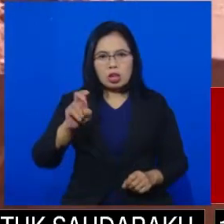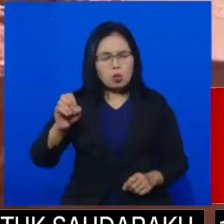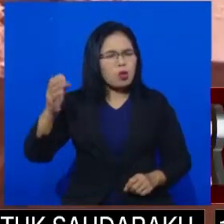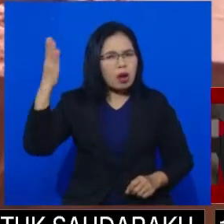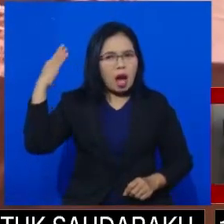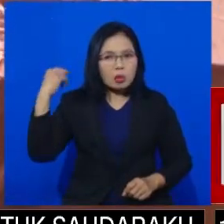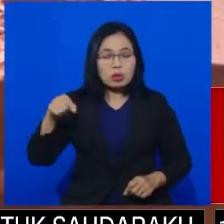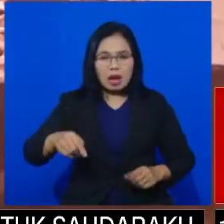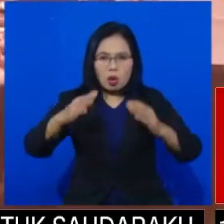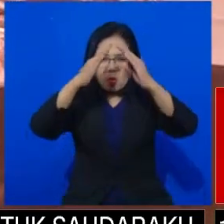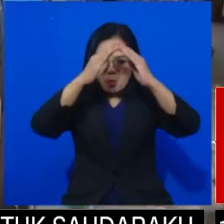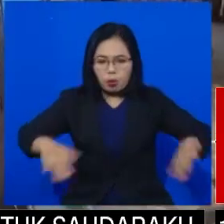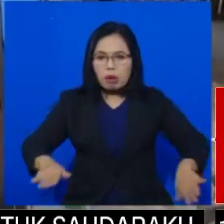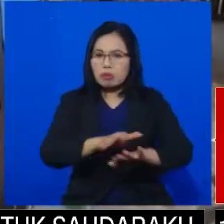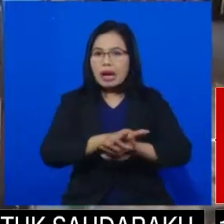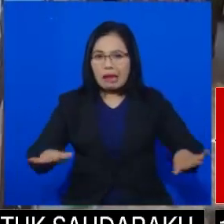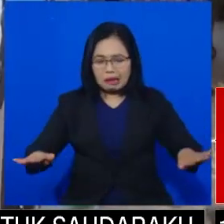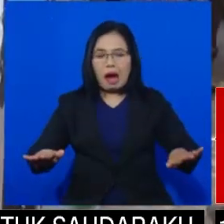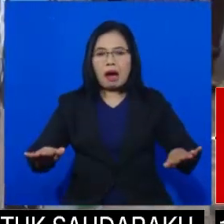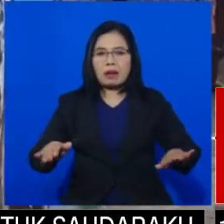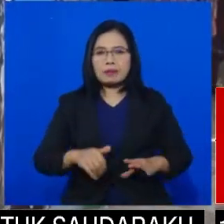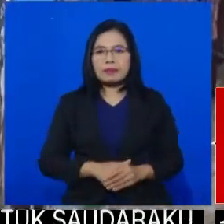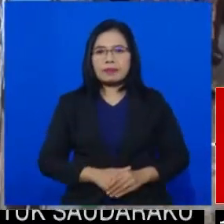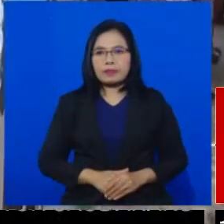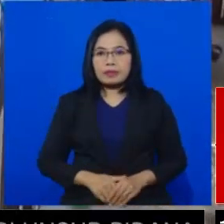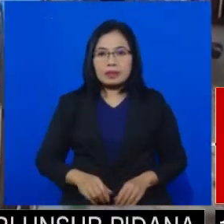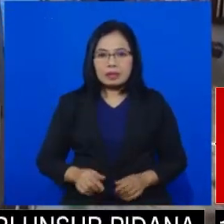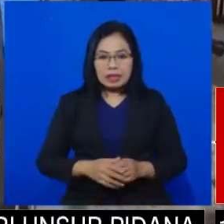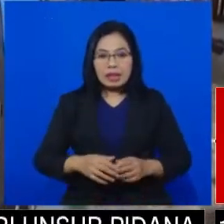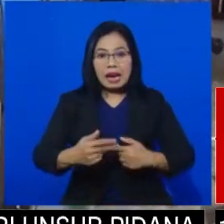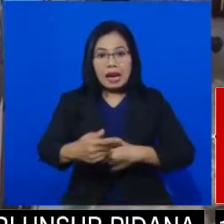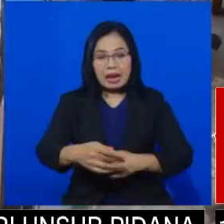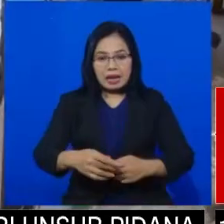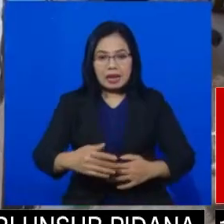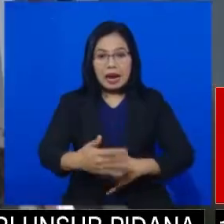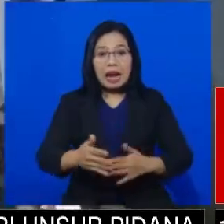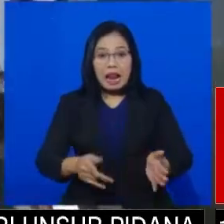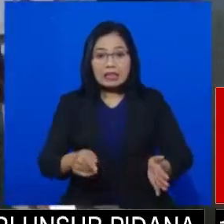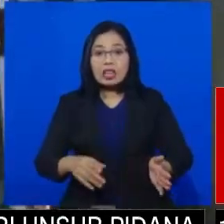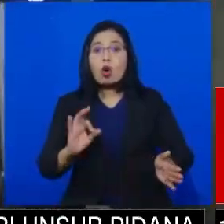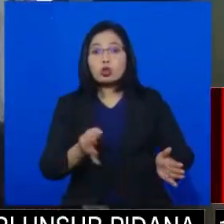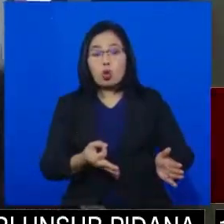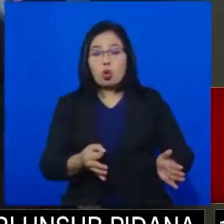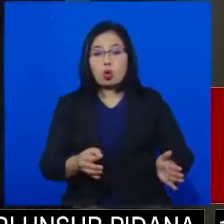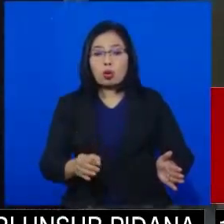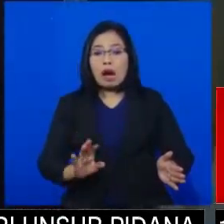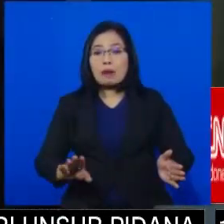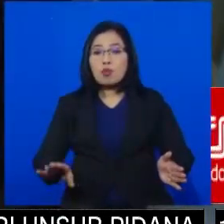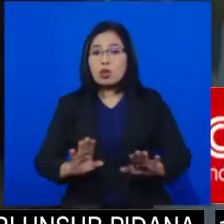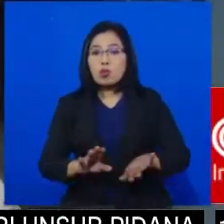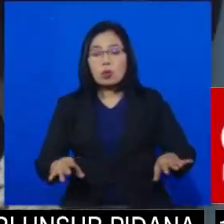tanah. Menurut penjaga sekolah, kelas dalam keadaan kosong saat atapnya runtuh sehingga tidak ada korban dari para siswa maupun